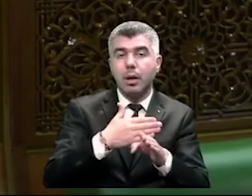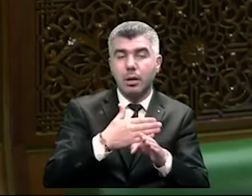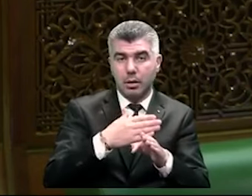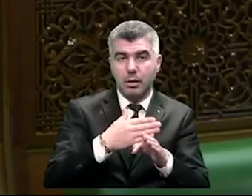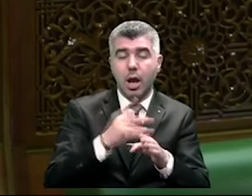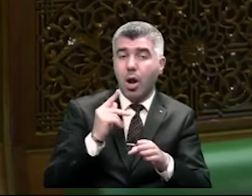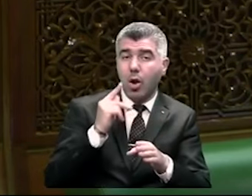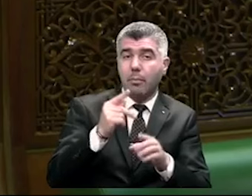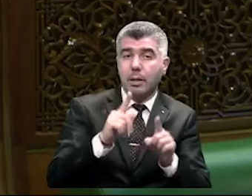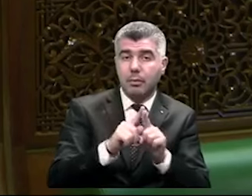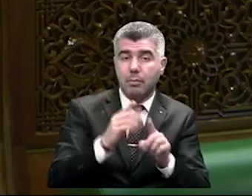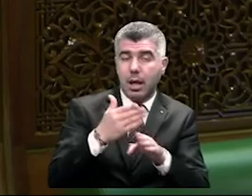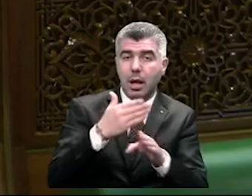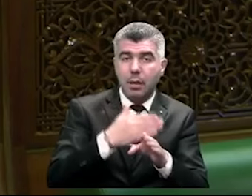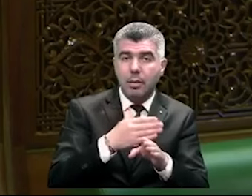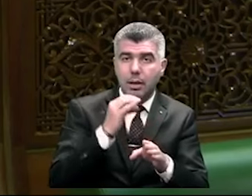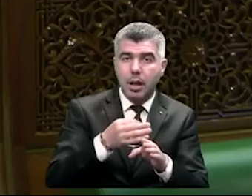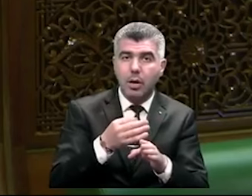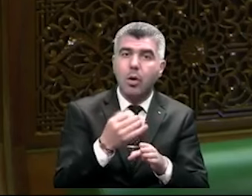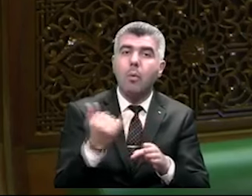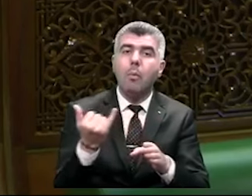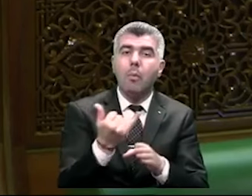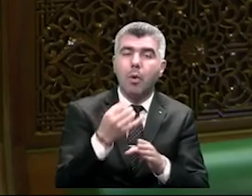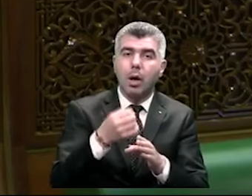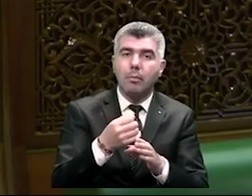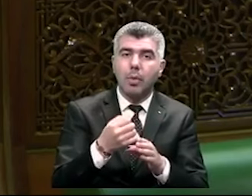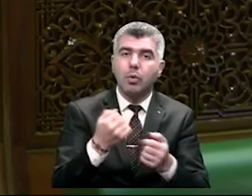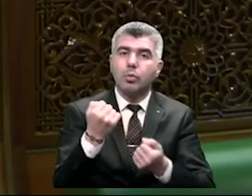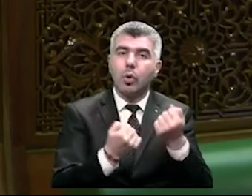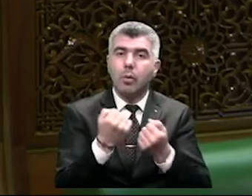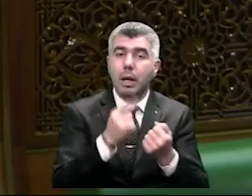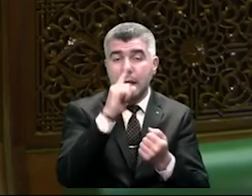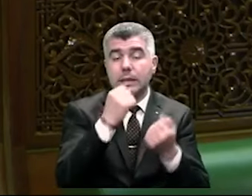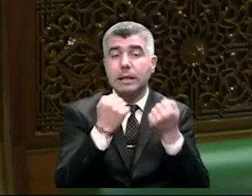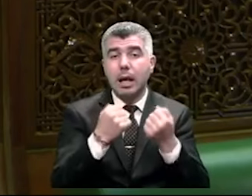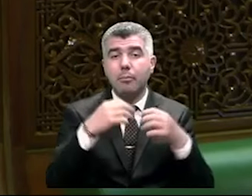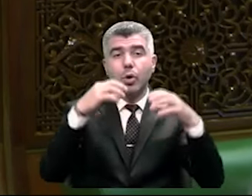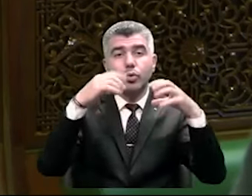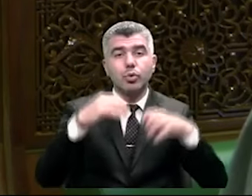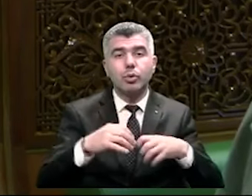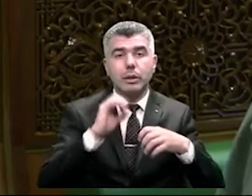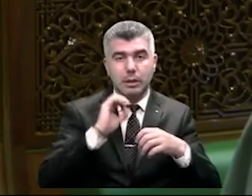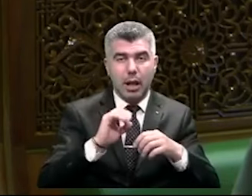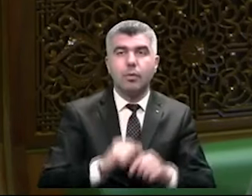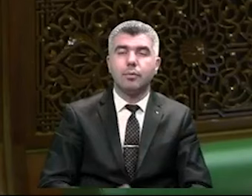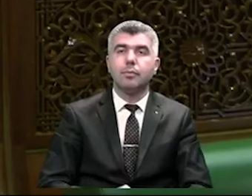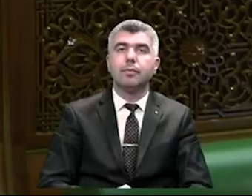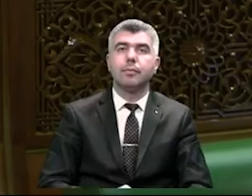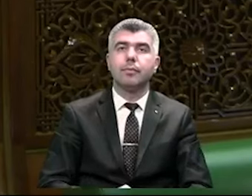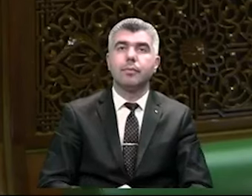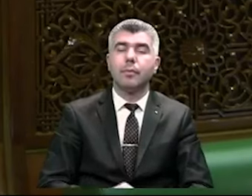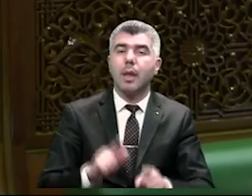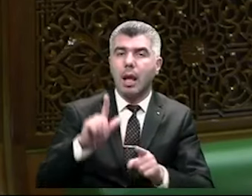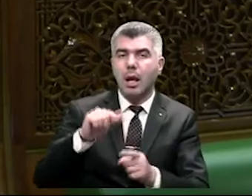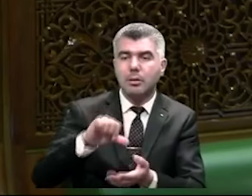موادك ديال الاوروبي اللي تقدر تساعد السياره باش ما تزقش في الايام ديال التساقطات الثلجيه كذلك بعض